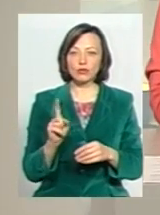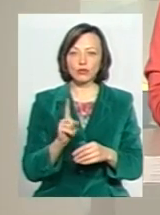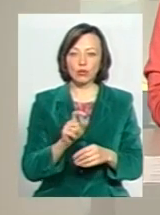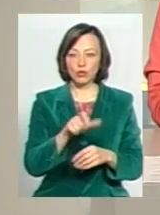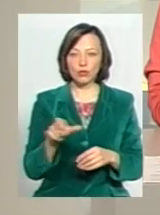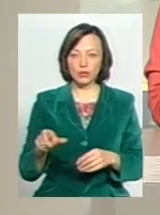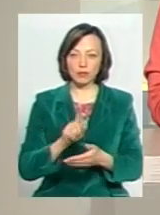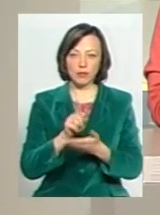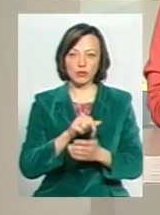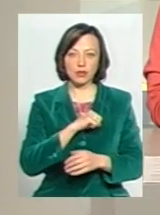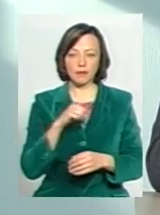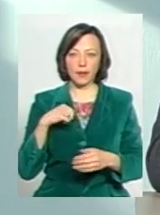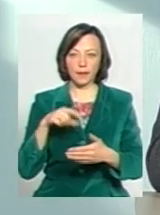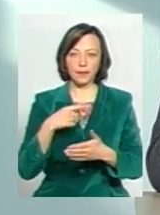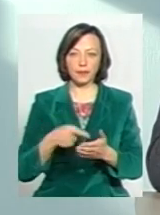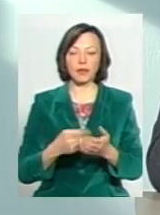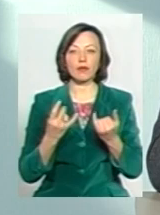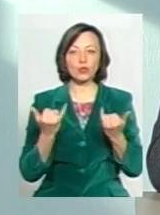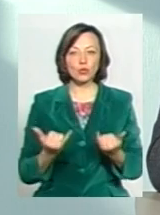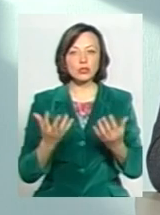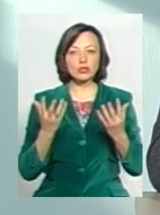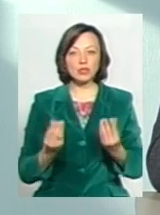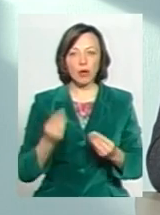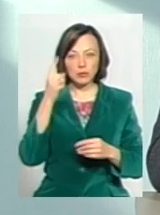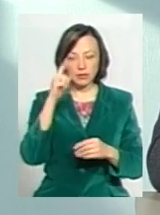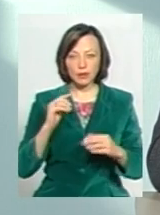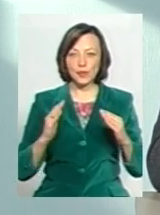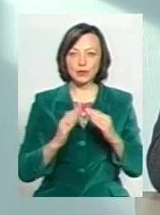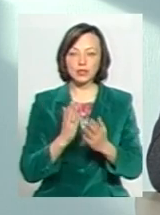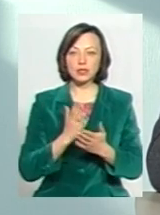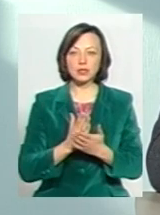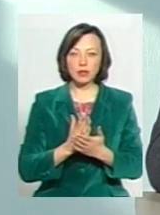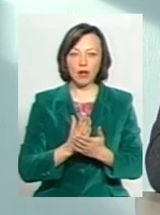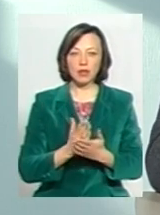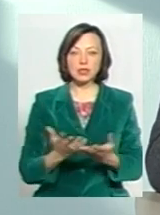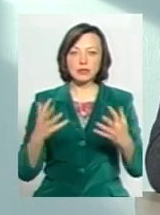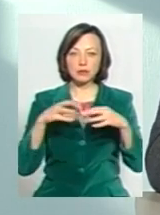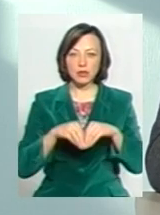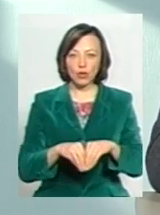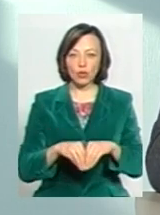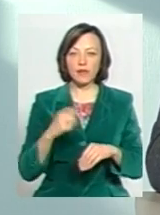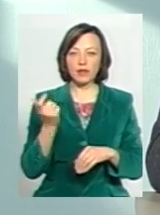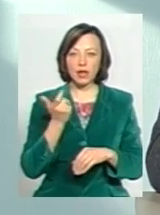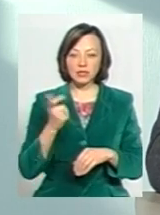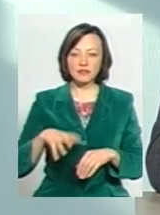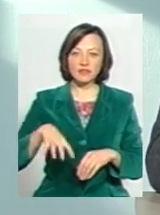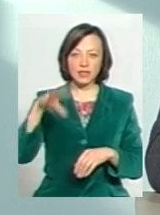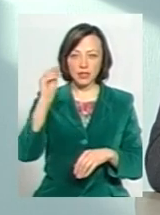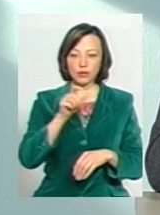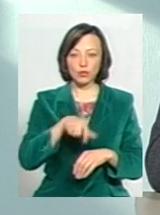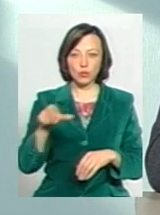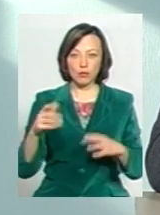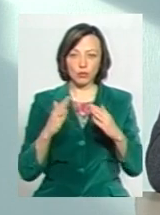мешканці мають покривати? На сьогоднішній день ми знаємо, що будинки є приватною, спільною приватною власністю мешканців цього